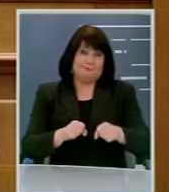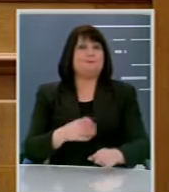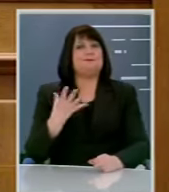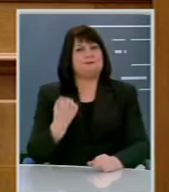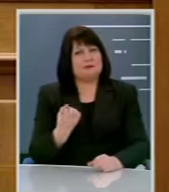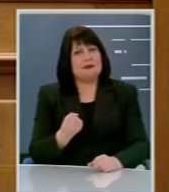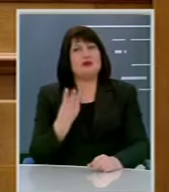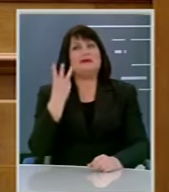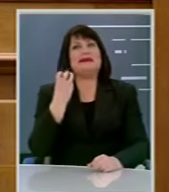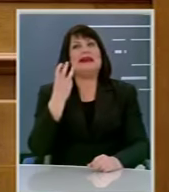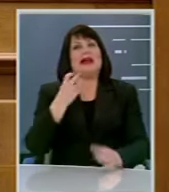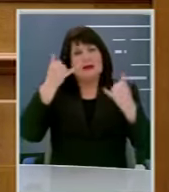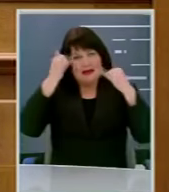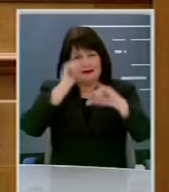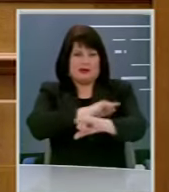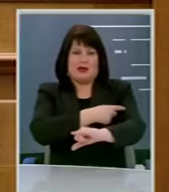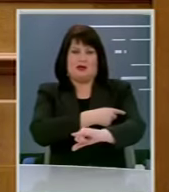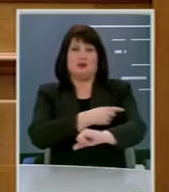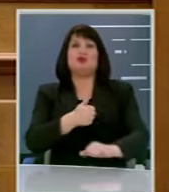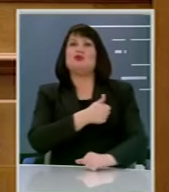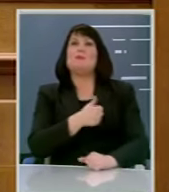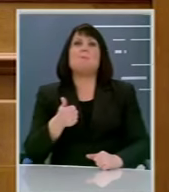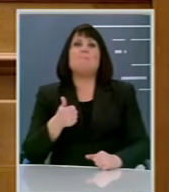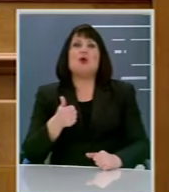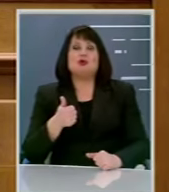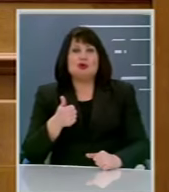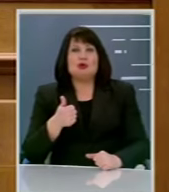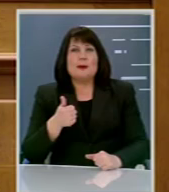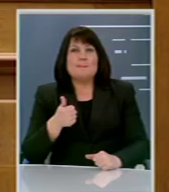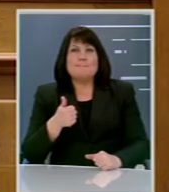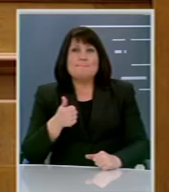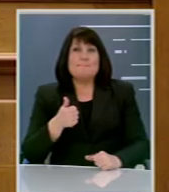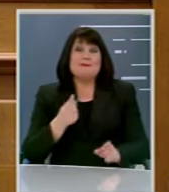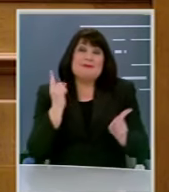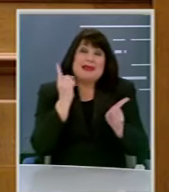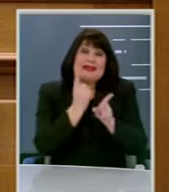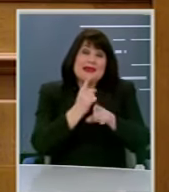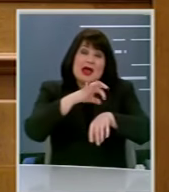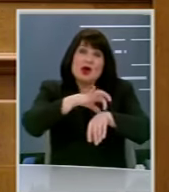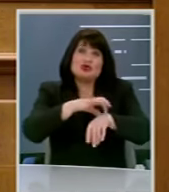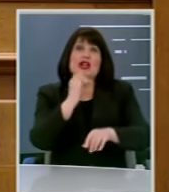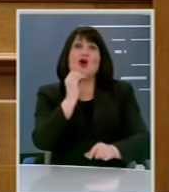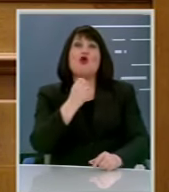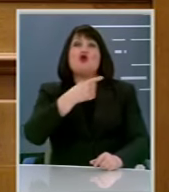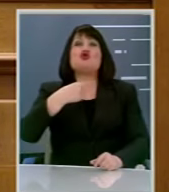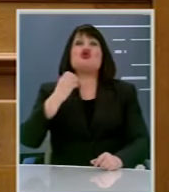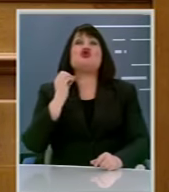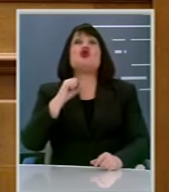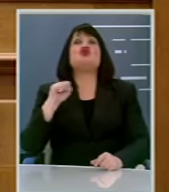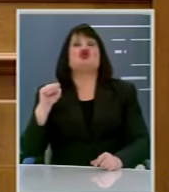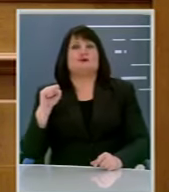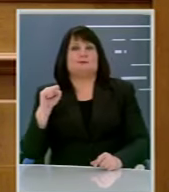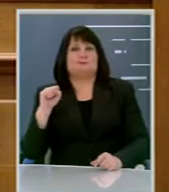30 κτηνιάτρους μόνο για την οζόδη δερματοπάθεια. 30 στο Υπουργείο τους. Εμείς